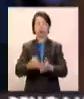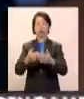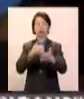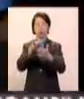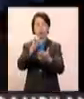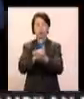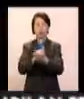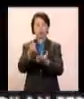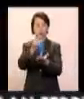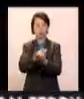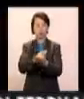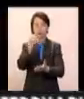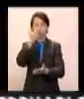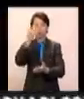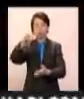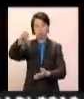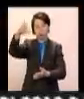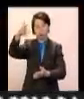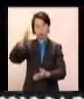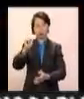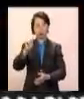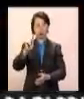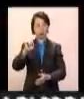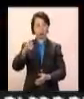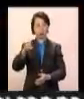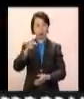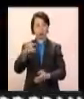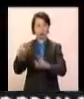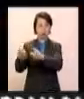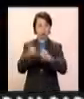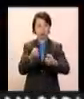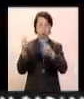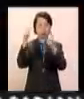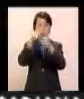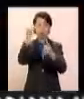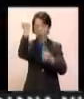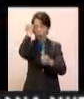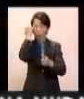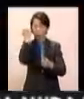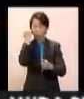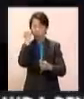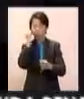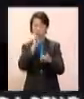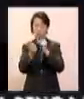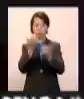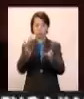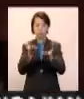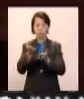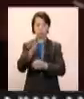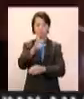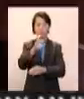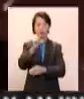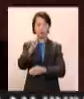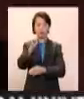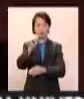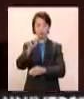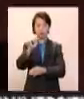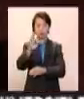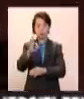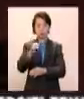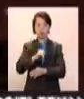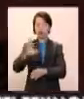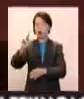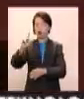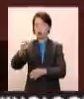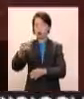ini dilaporkan masih enggan melepaskan Akhyar dan mahu mengheret kes ke Mahkamah Timbang Tara Sukan CAS. Akhyar juga